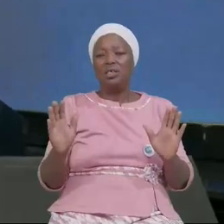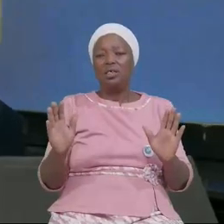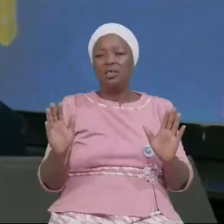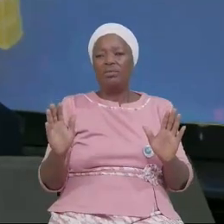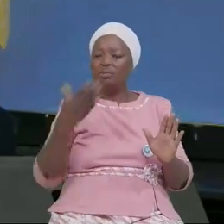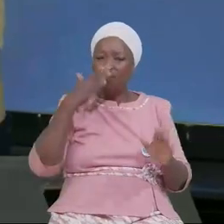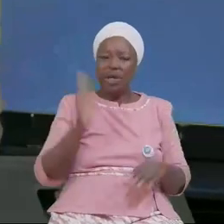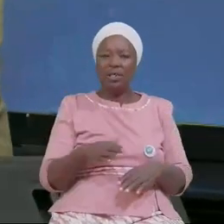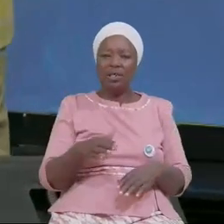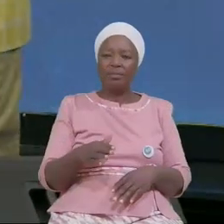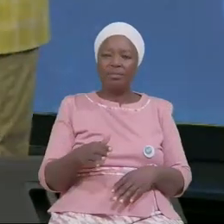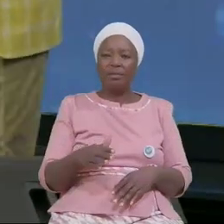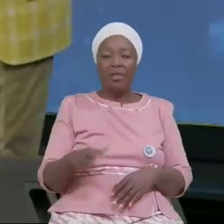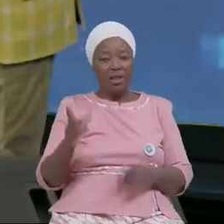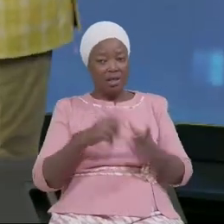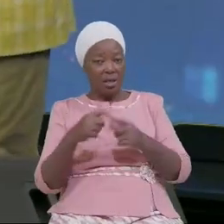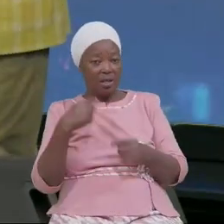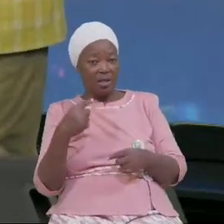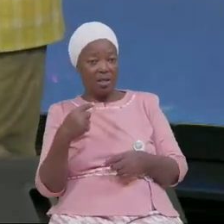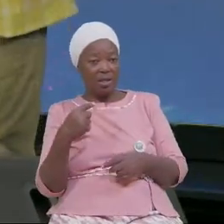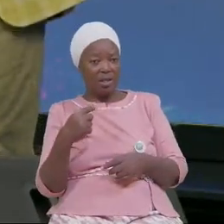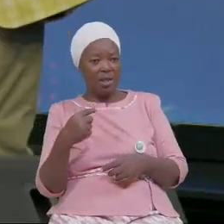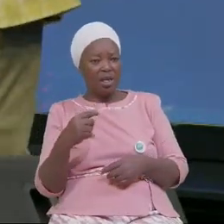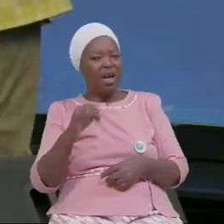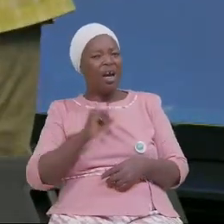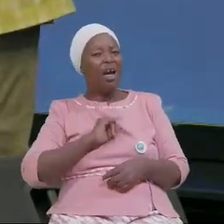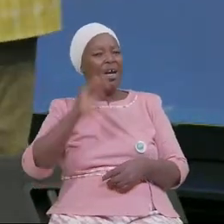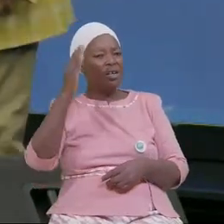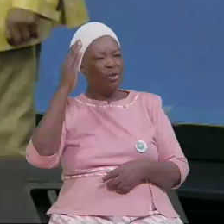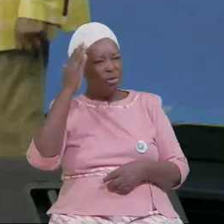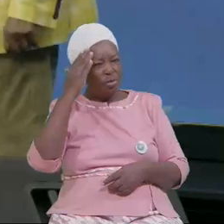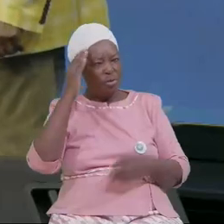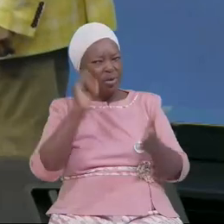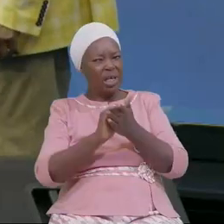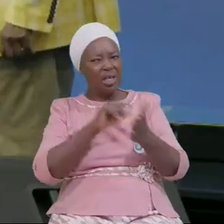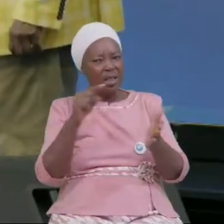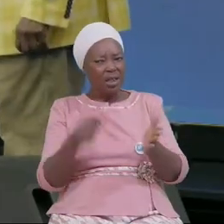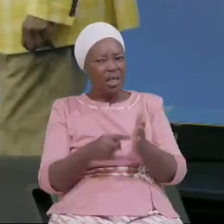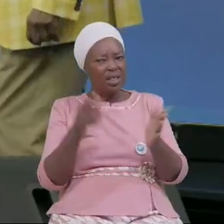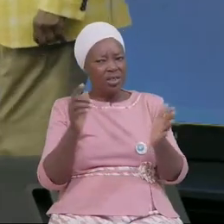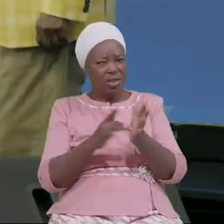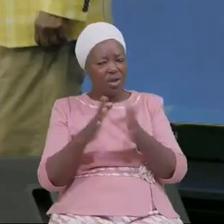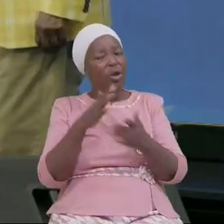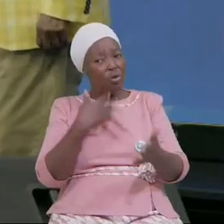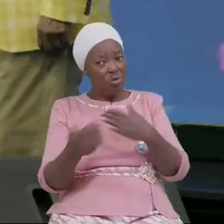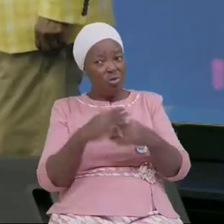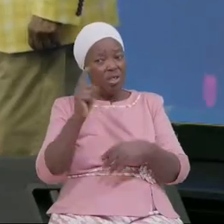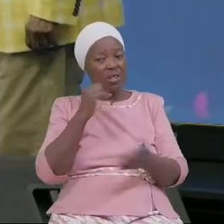de mauvais. Il dit que je sais que ce Jésus, quoi qu'il soit